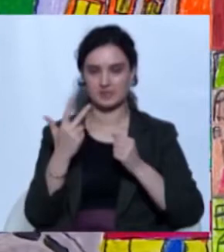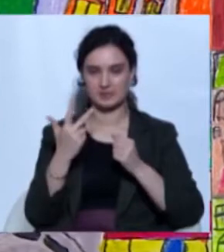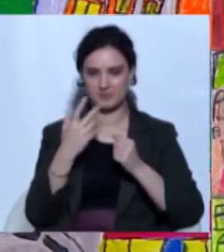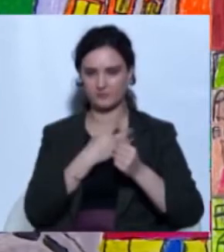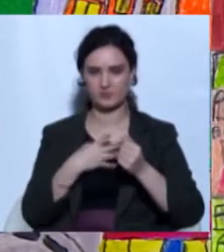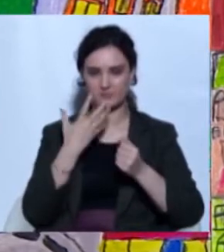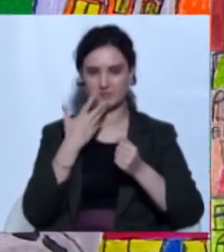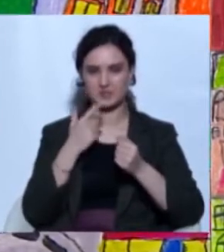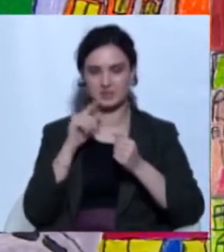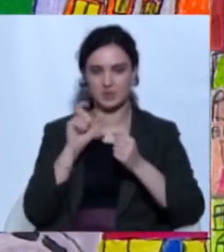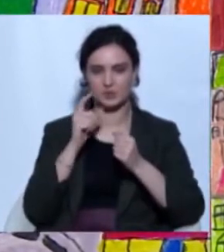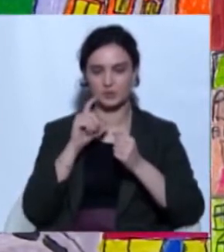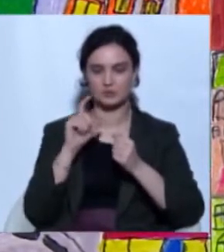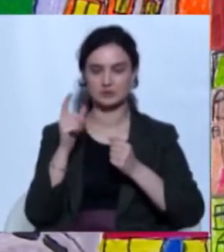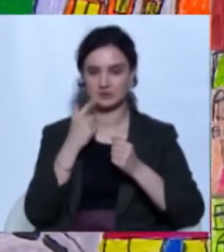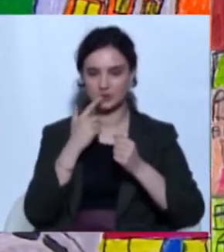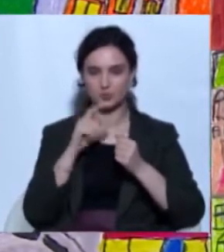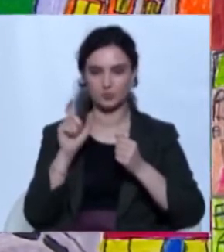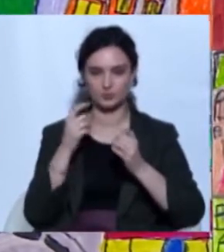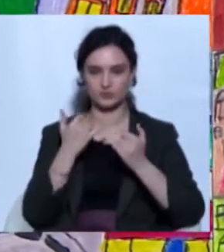ფერი, წითელი, ლურჯი და ყვითელი.